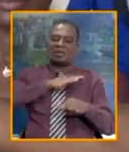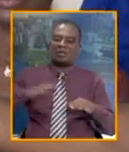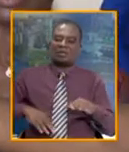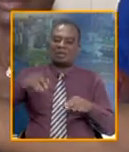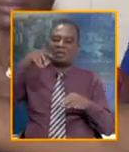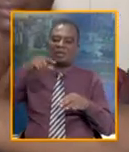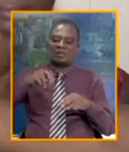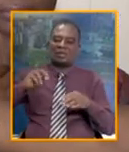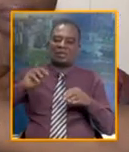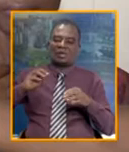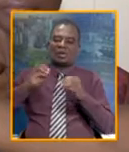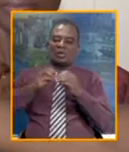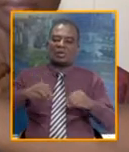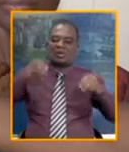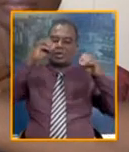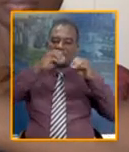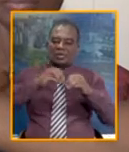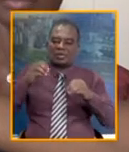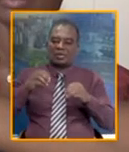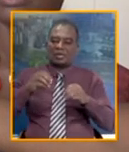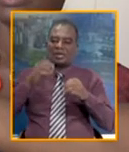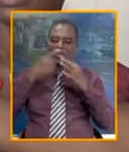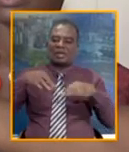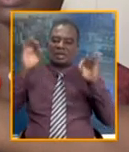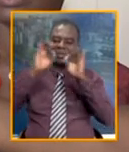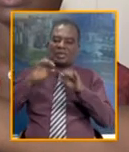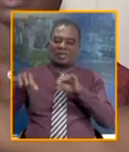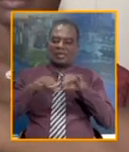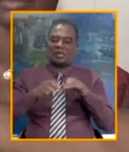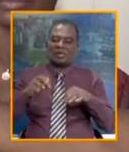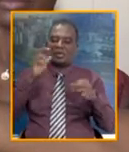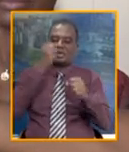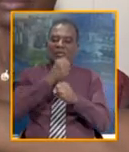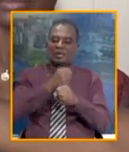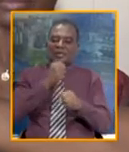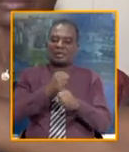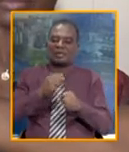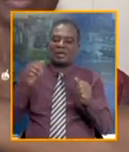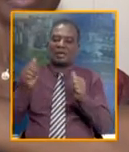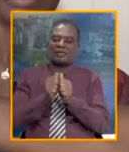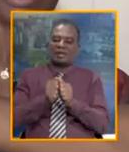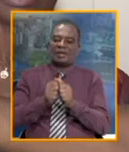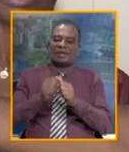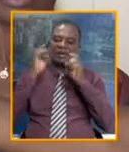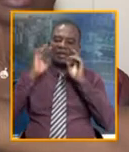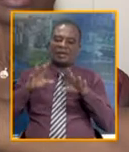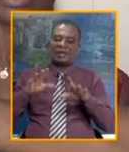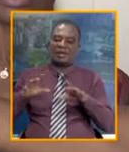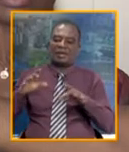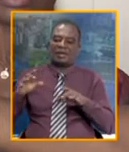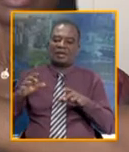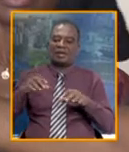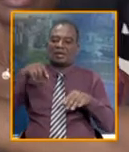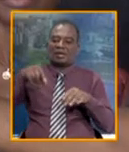comme la Jeune Chambre qui œuvre pour la citoyenneté active, il est important de jouer notre rôle face aux crises et aux troubles que génèrent